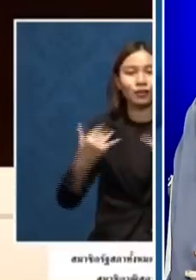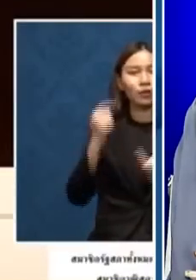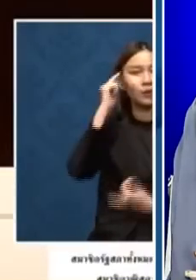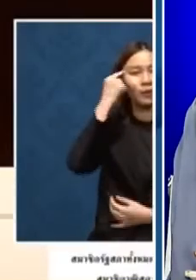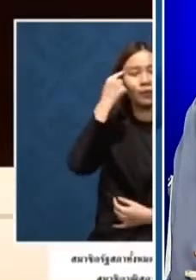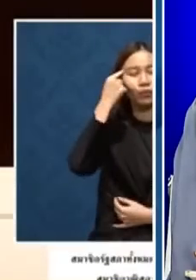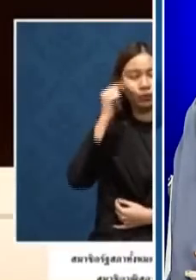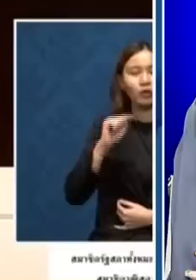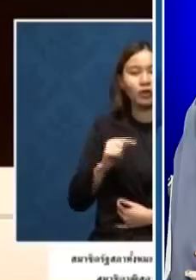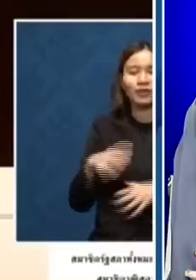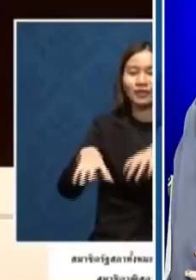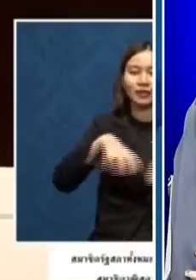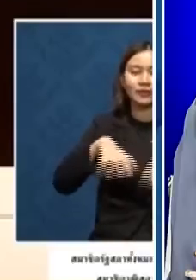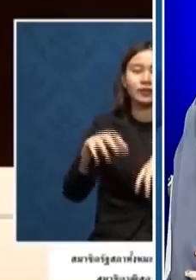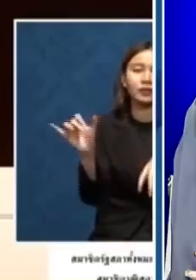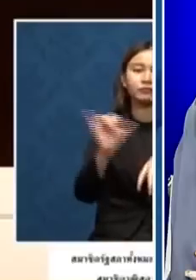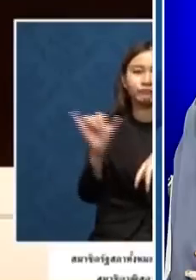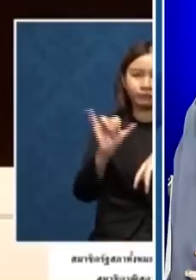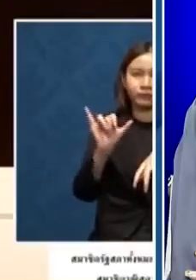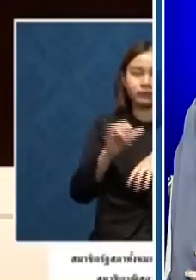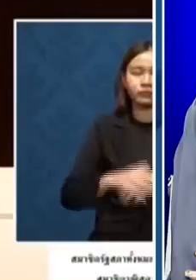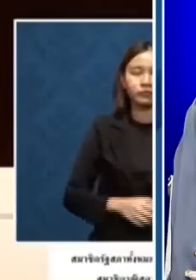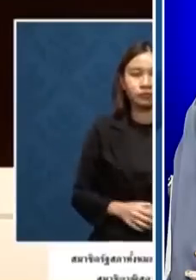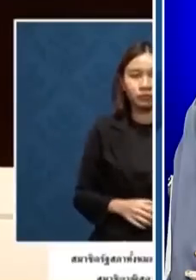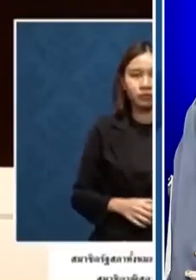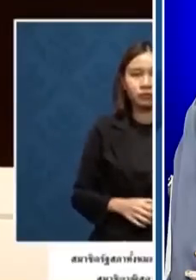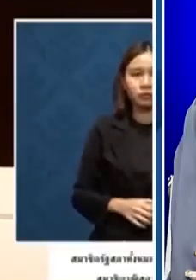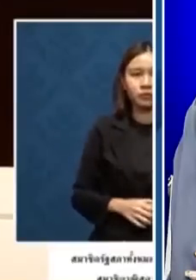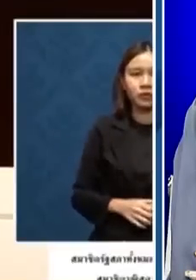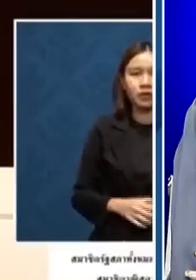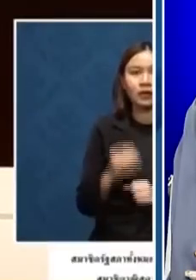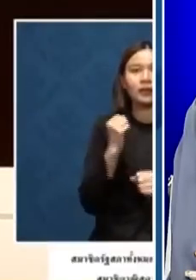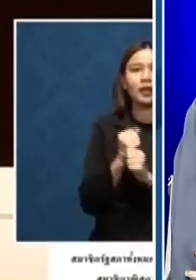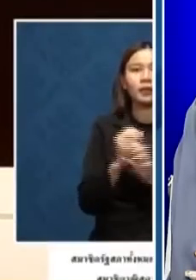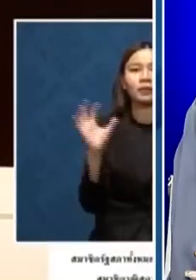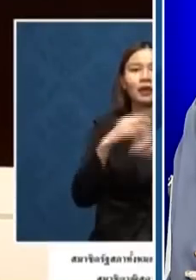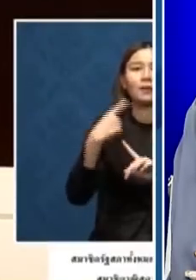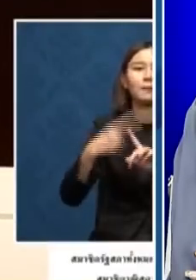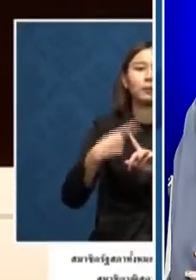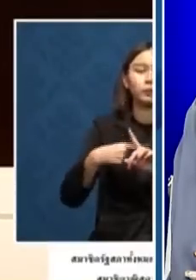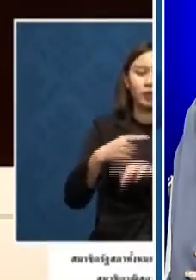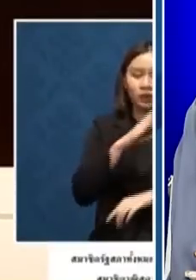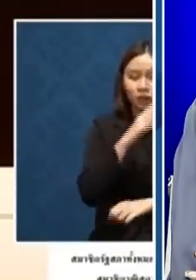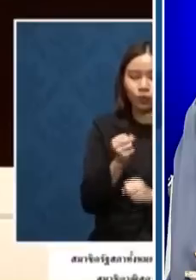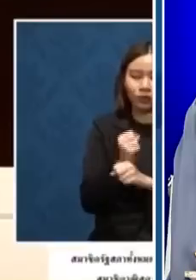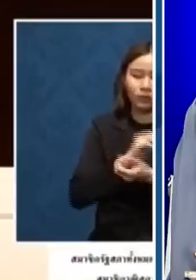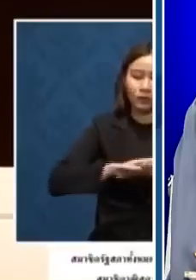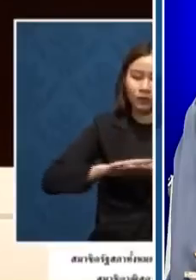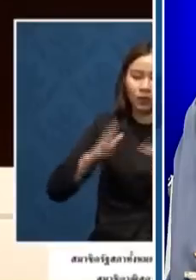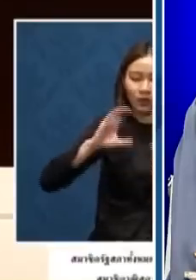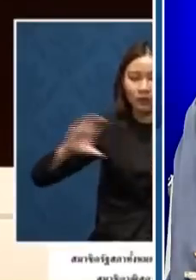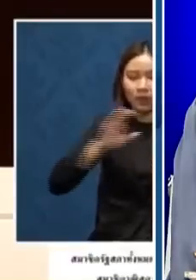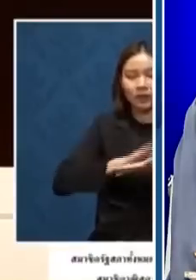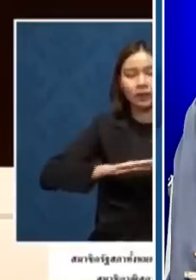อาจารย์วันนอไม่รู้จะออกลูกไหนทางนั้นผมขอเลื่อนไม่จะเลื่อนหรือปิด